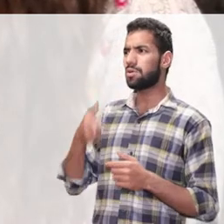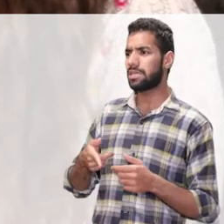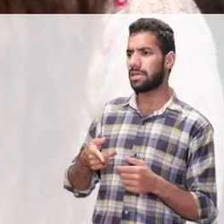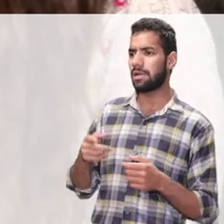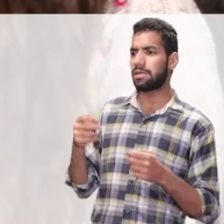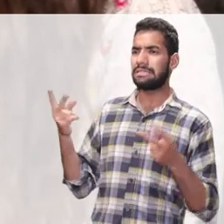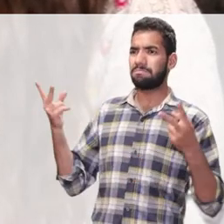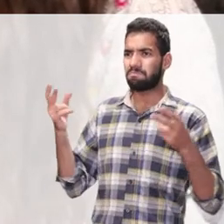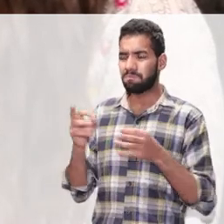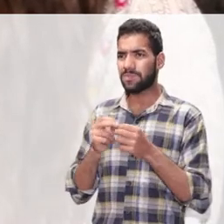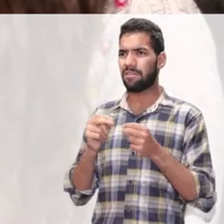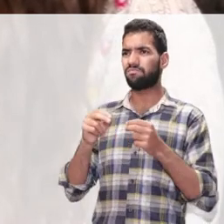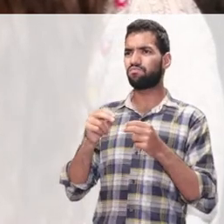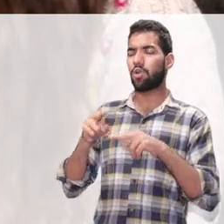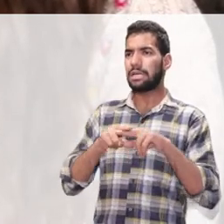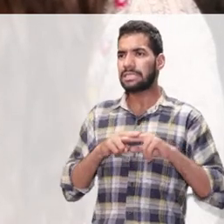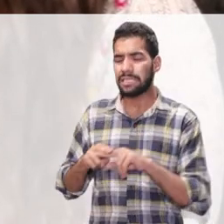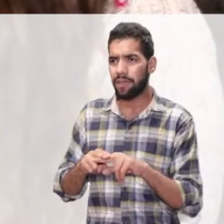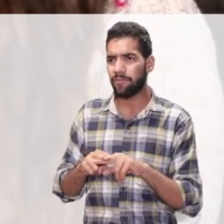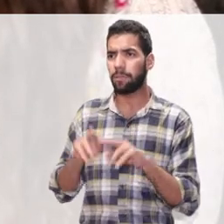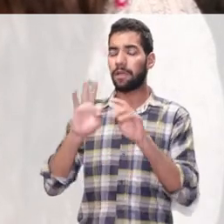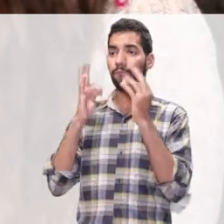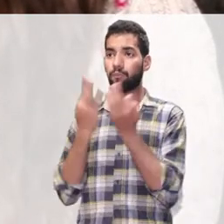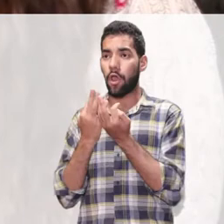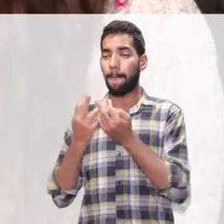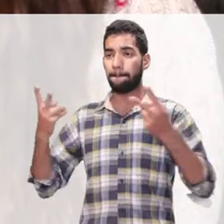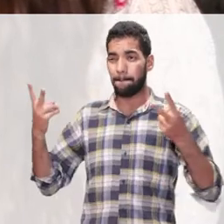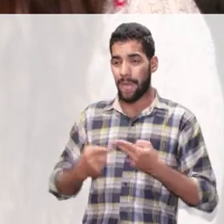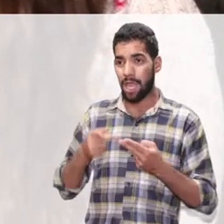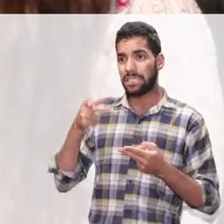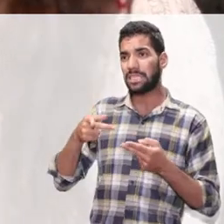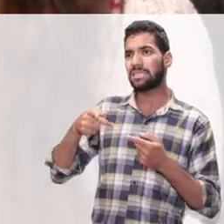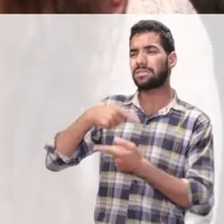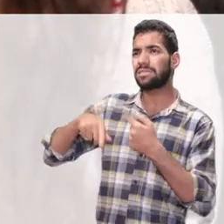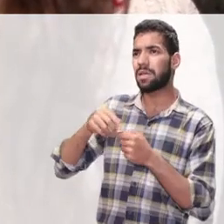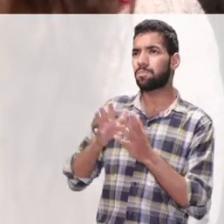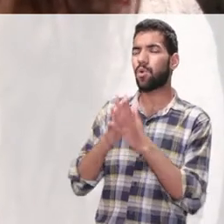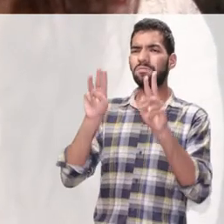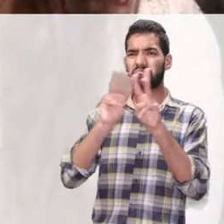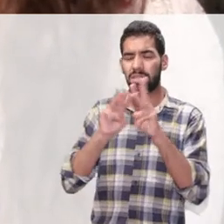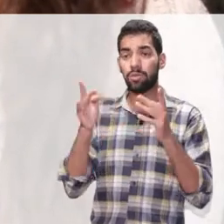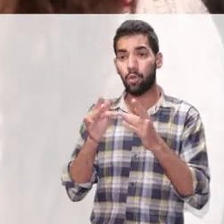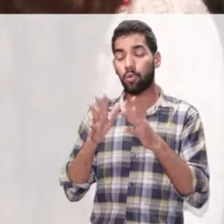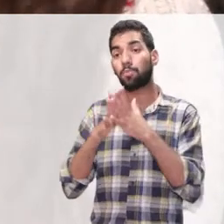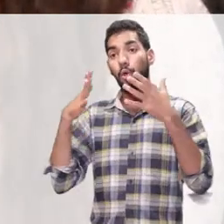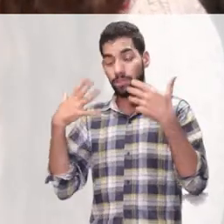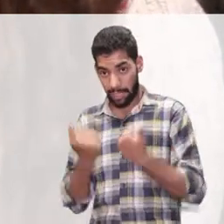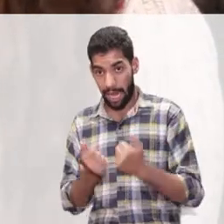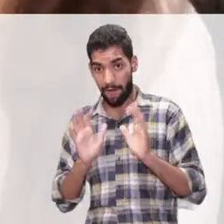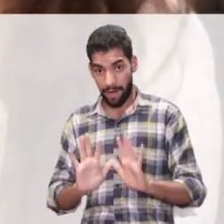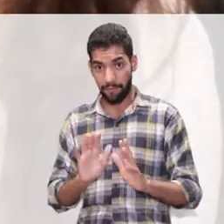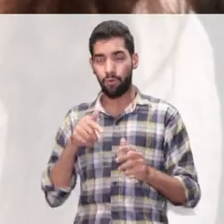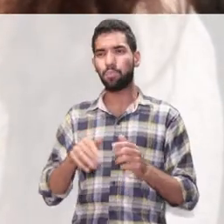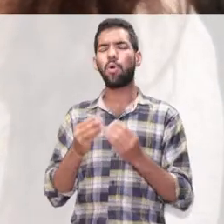जो लोग बनाते हैं सोंठ इलायची को डेटिंग साइट्स लाइक